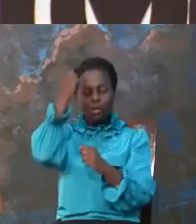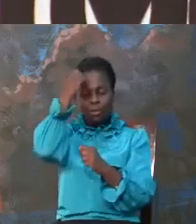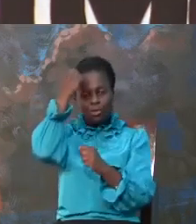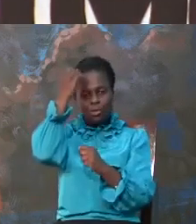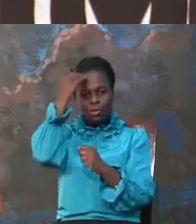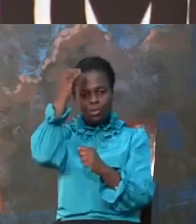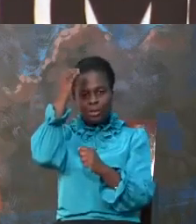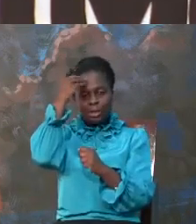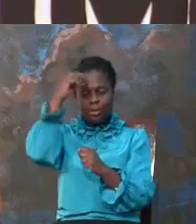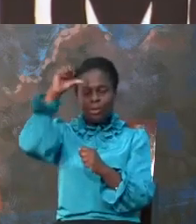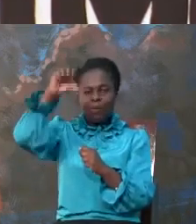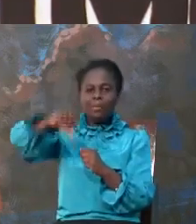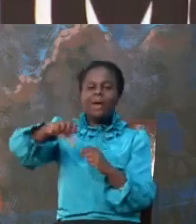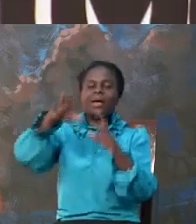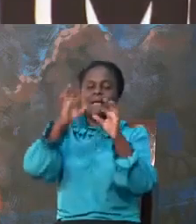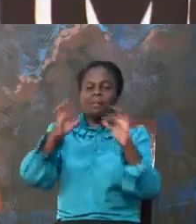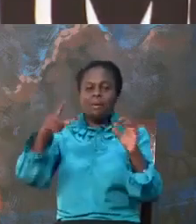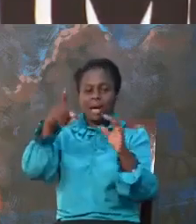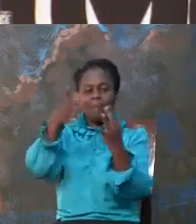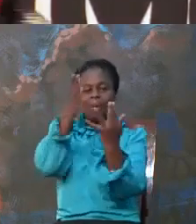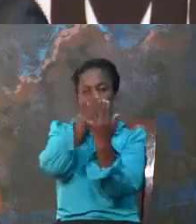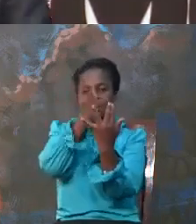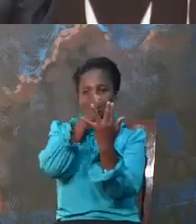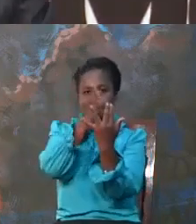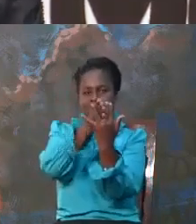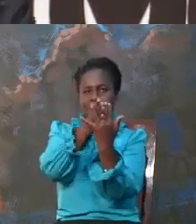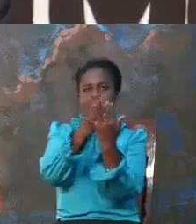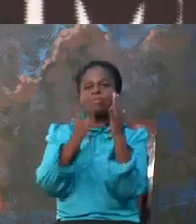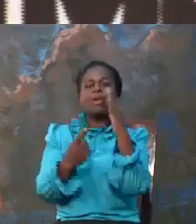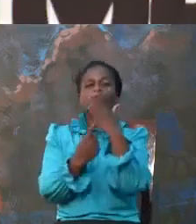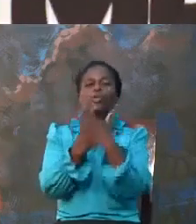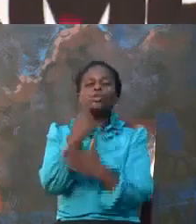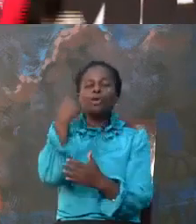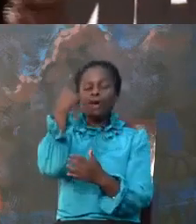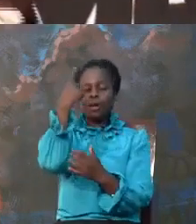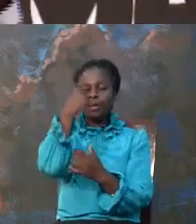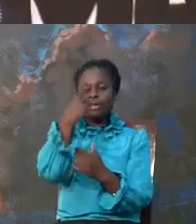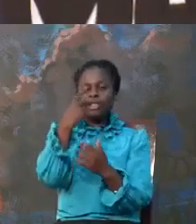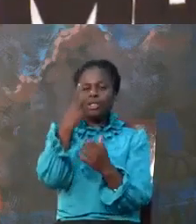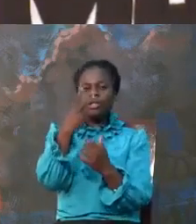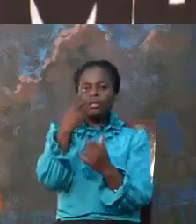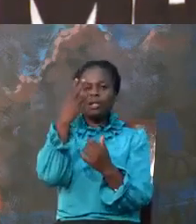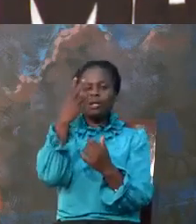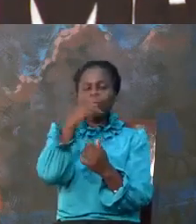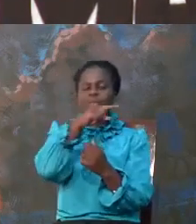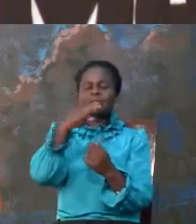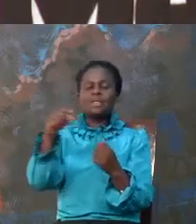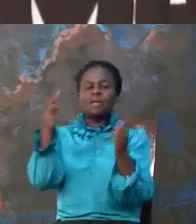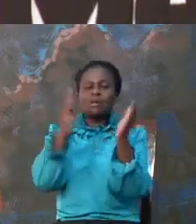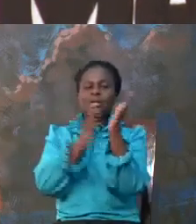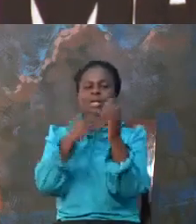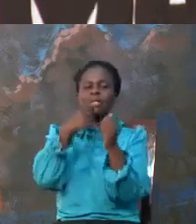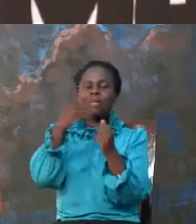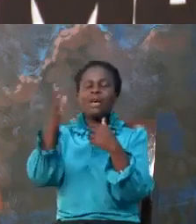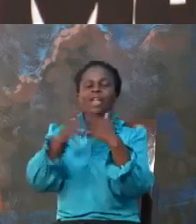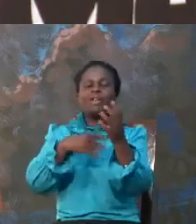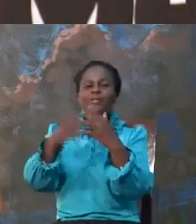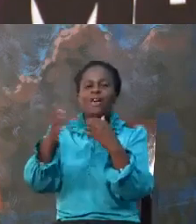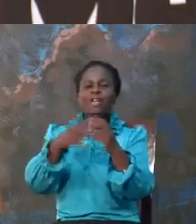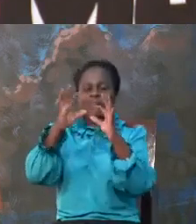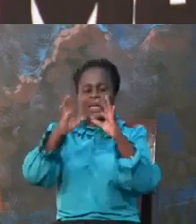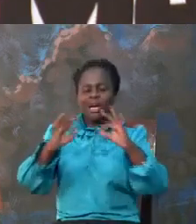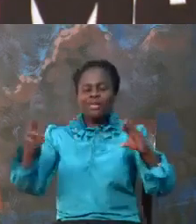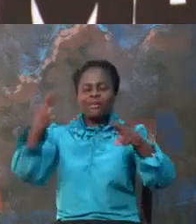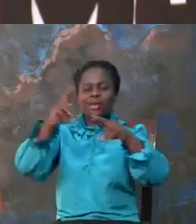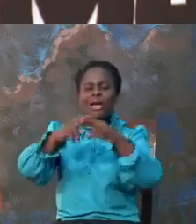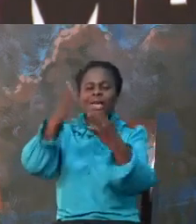katikati. Lakini hapo pia unaangalia kutoka 25 mstari wa 8, nifanyeni patakatifu nipate kukaa katikati. Neno